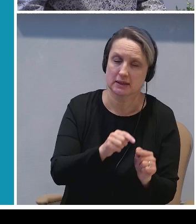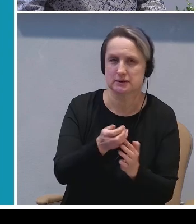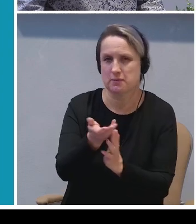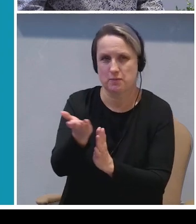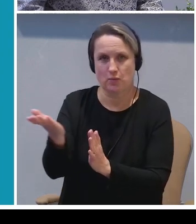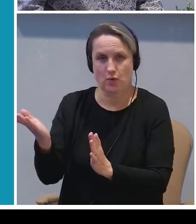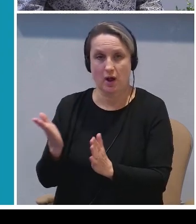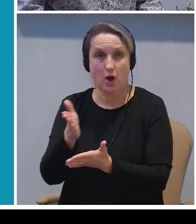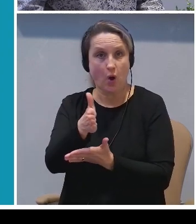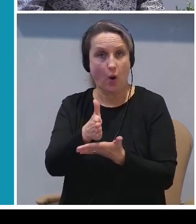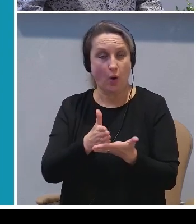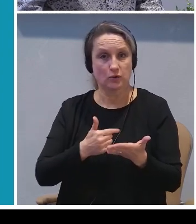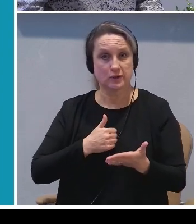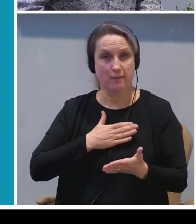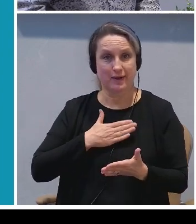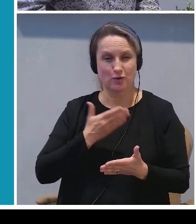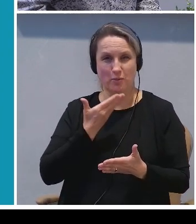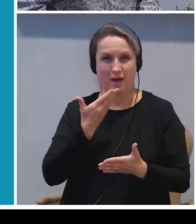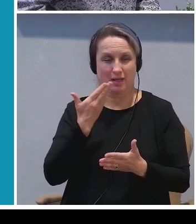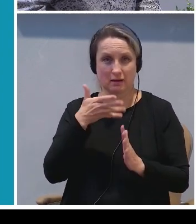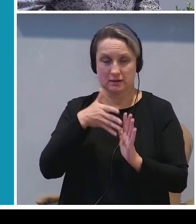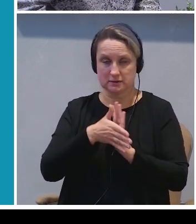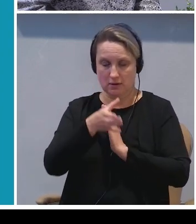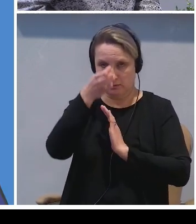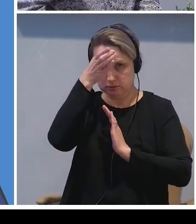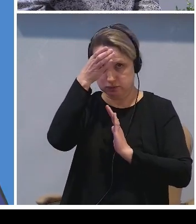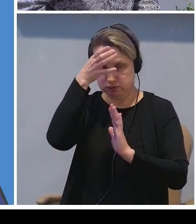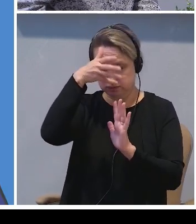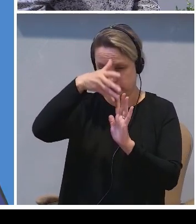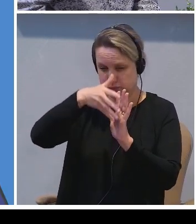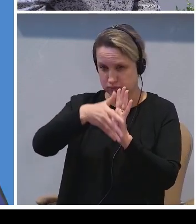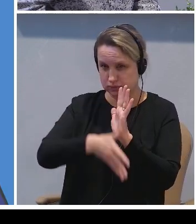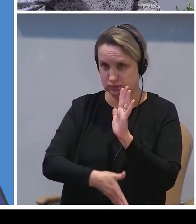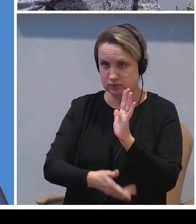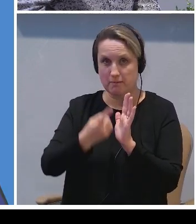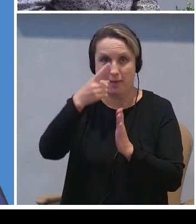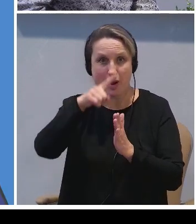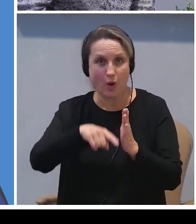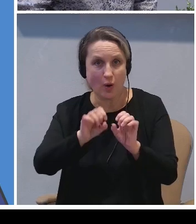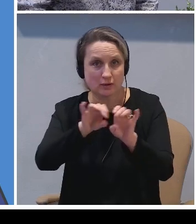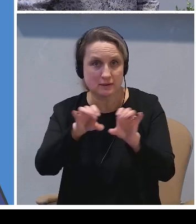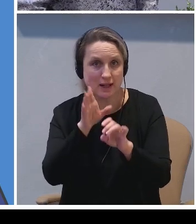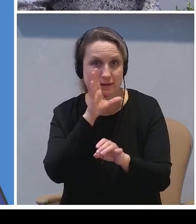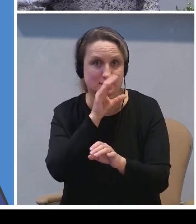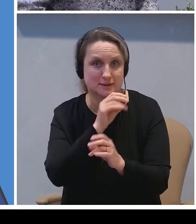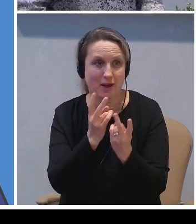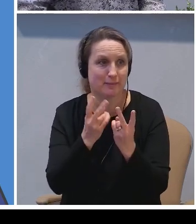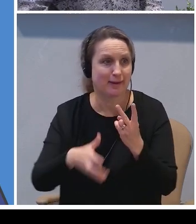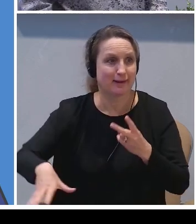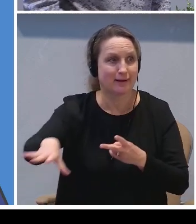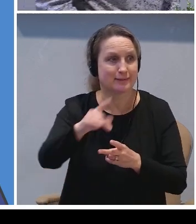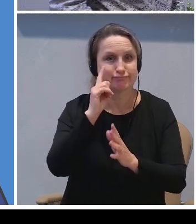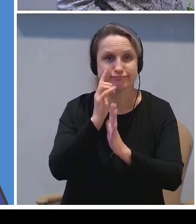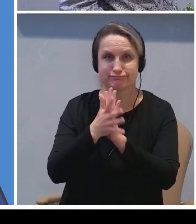Osa minu ettekande sisu on understandable to küllaltki everybody. teaduslik. Loodan, et mul So, õnnestub seda kõigile This mõistetavalt is the mountain selgitada. that we have to climb